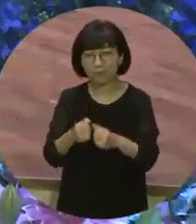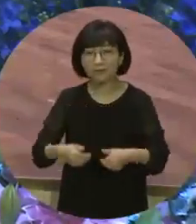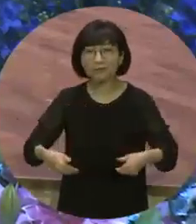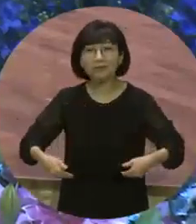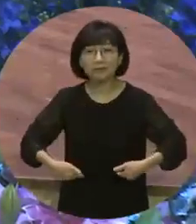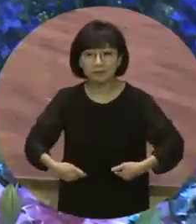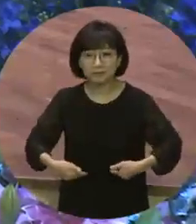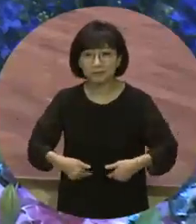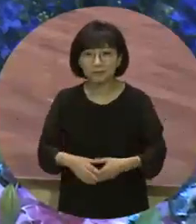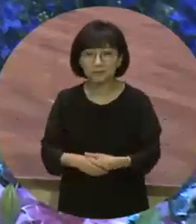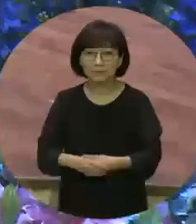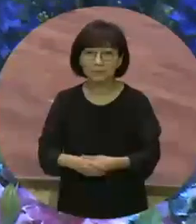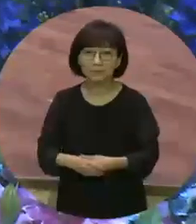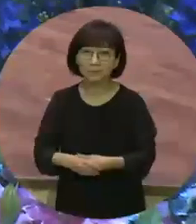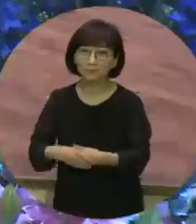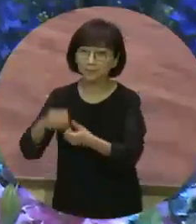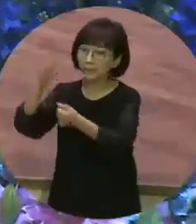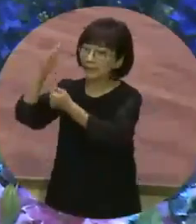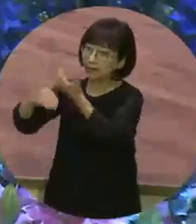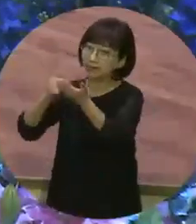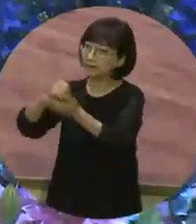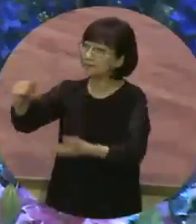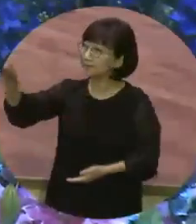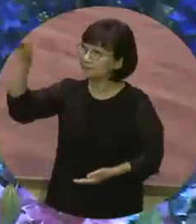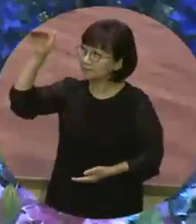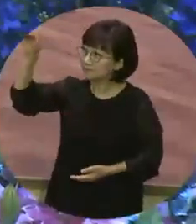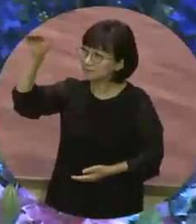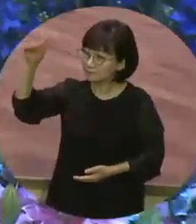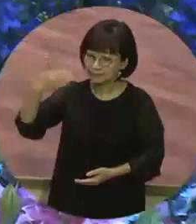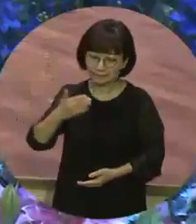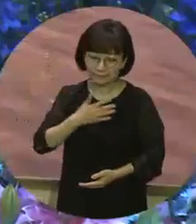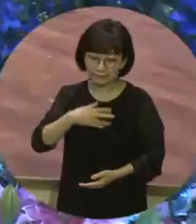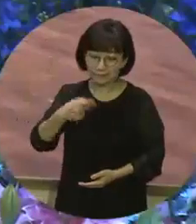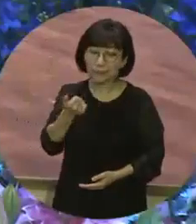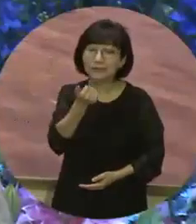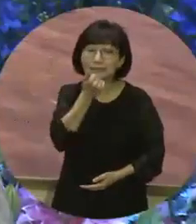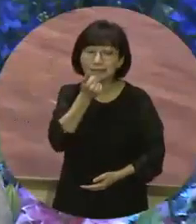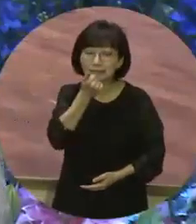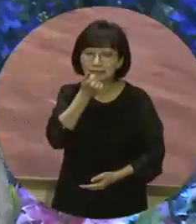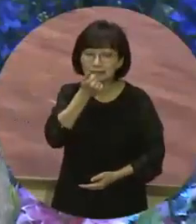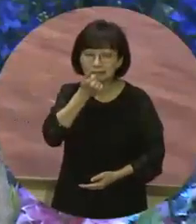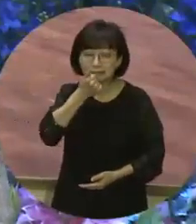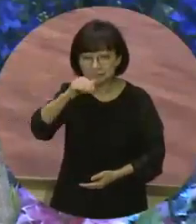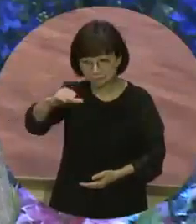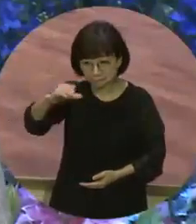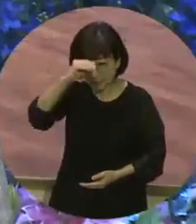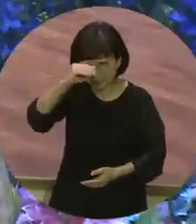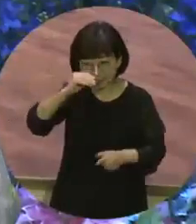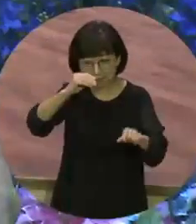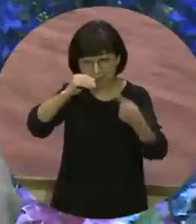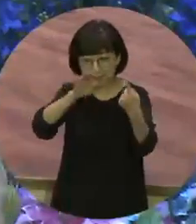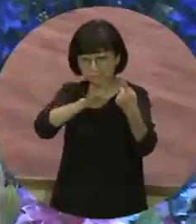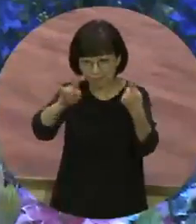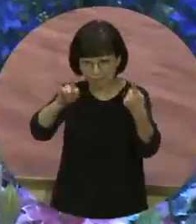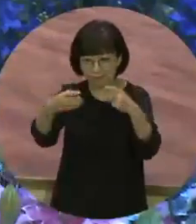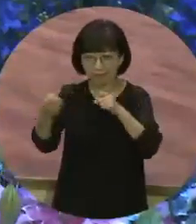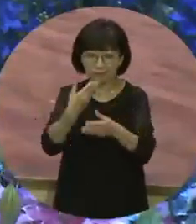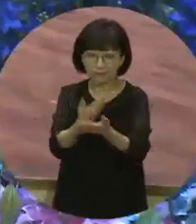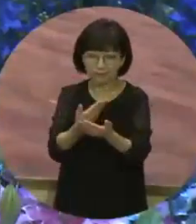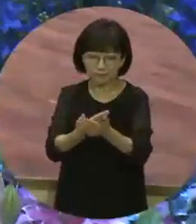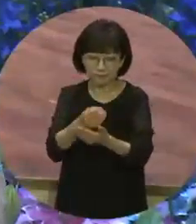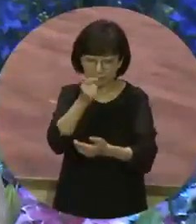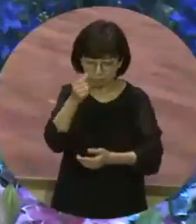하나님 나도 이 이삭처럼 백배 응답을 받게 하여 주옵소서. 나도 거부가 되게 하여